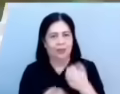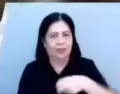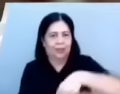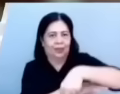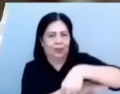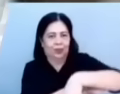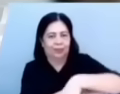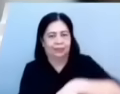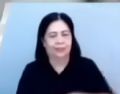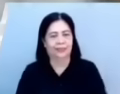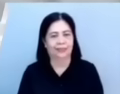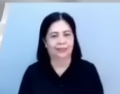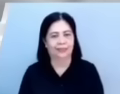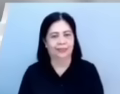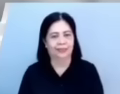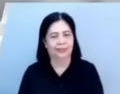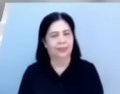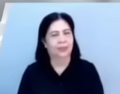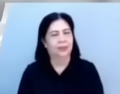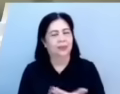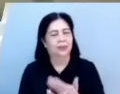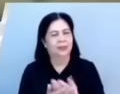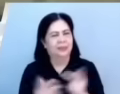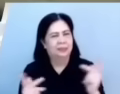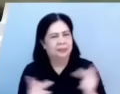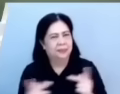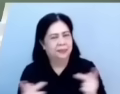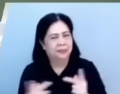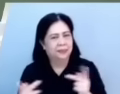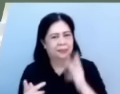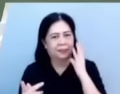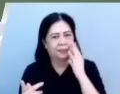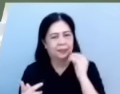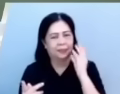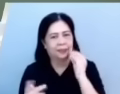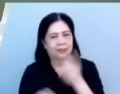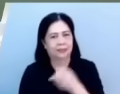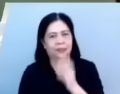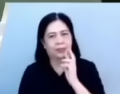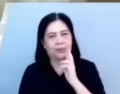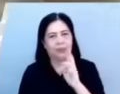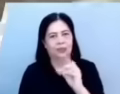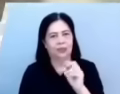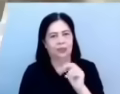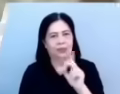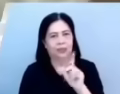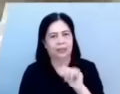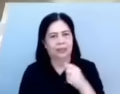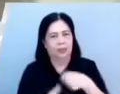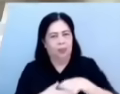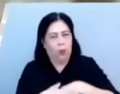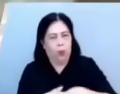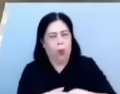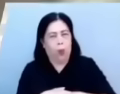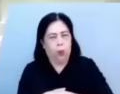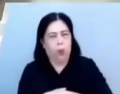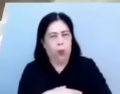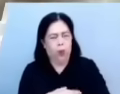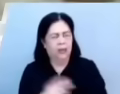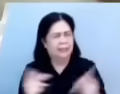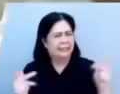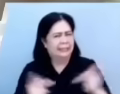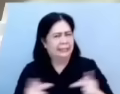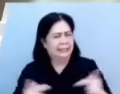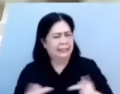araw. Ibang klaseng sakit at hirap daw ang pinagdaanan ni Ronaline habang nagle-labor. Sobrang sakit po